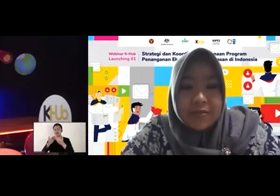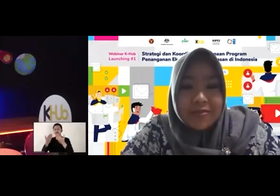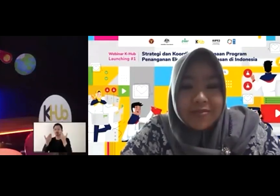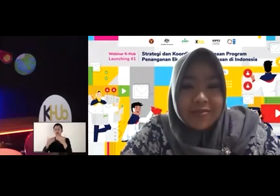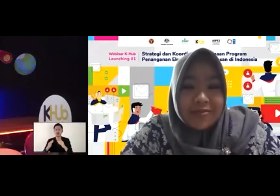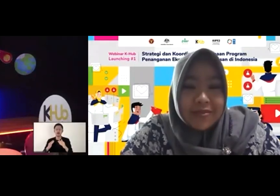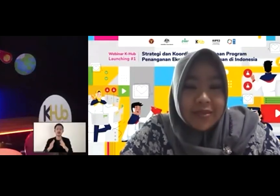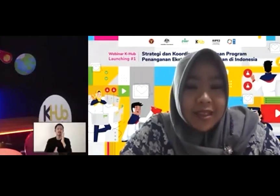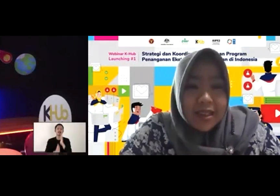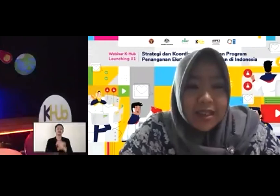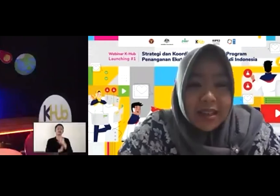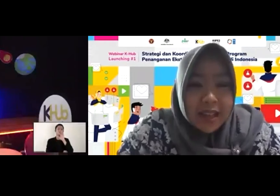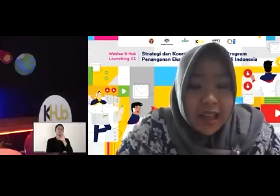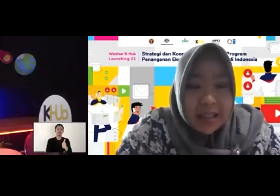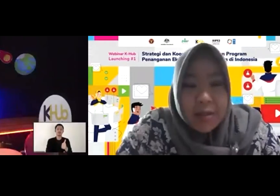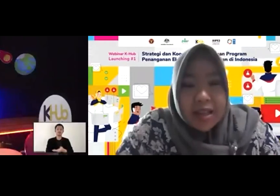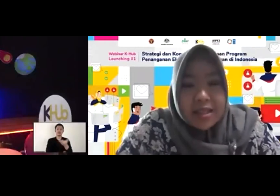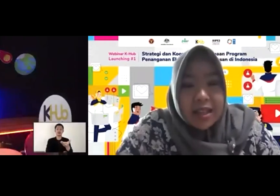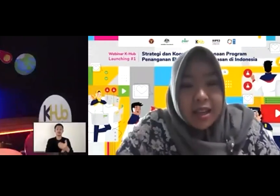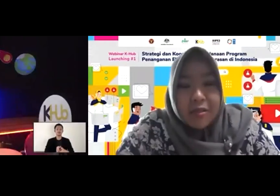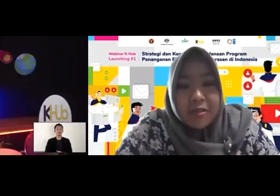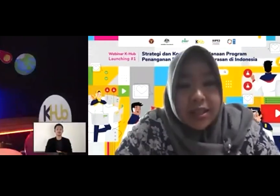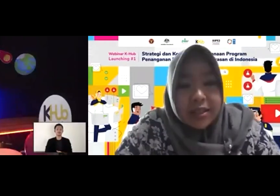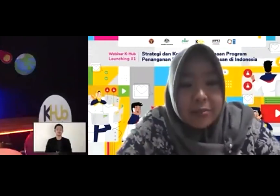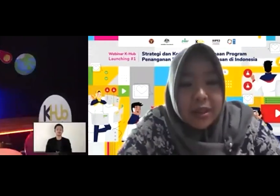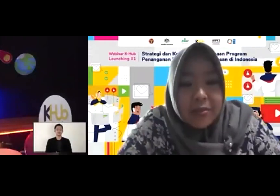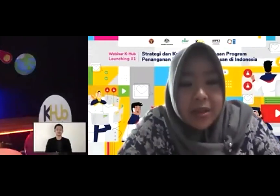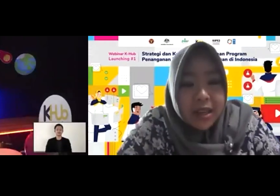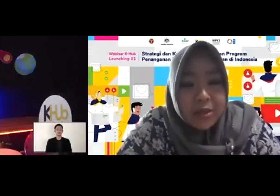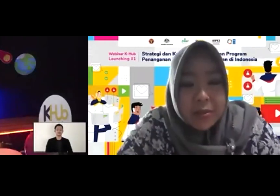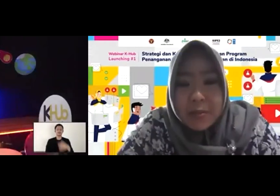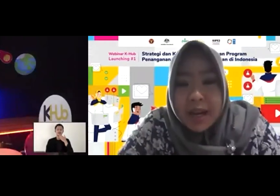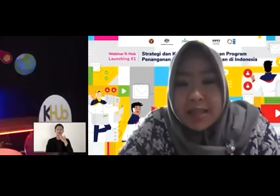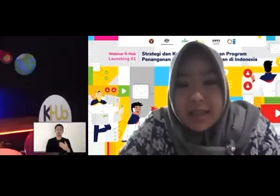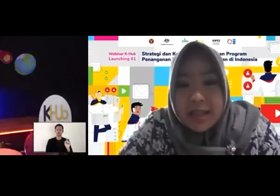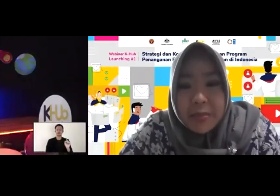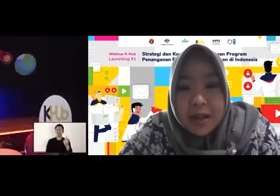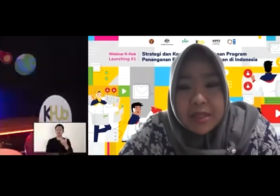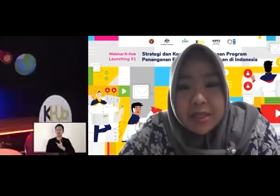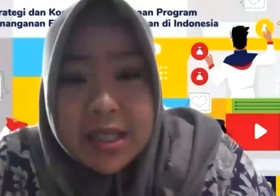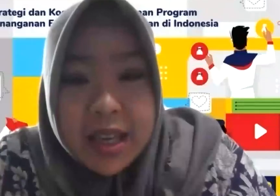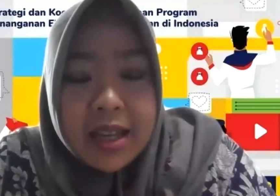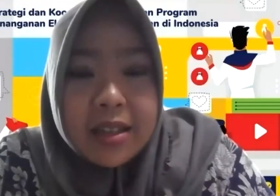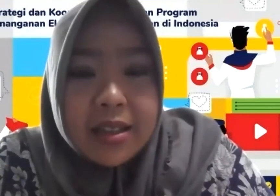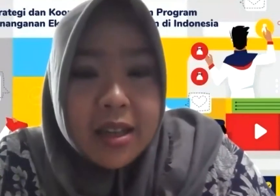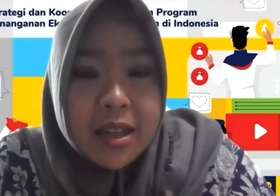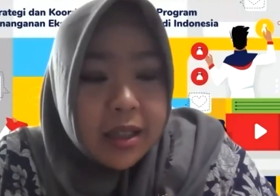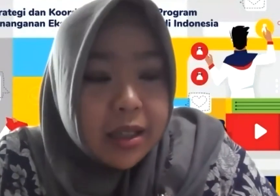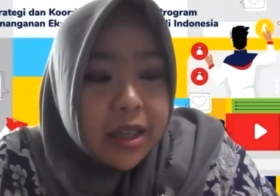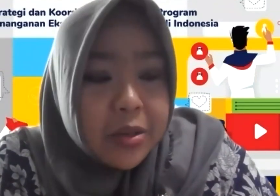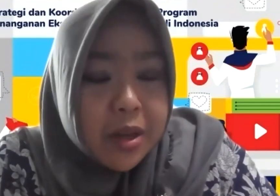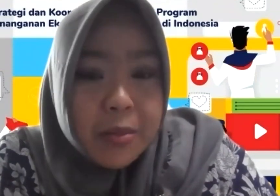petani silahkan badani terima kasih Kang Irfan pertama saya ucapkan terimakasih kepada fashion